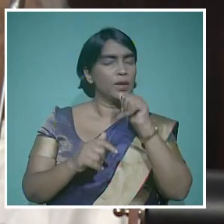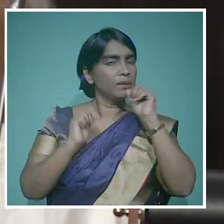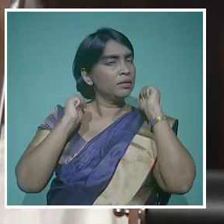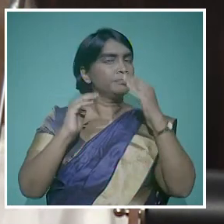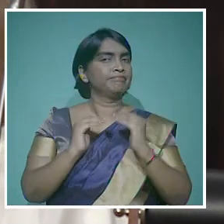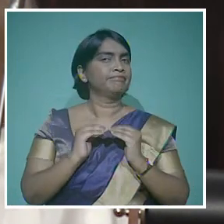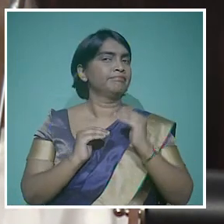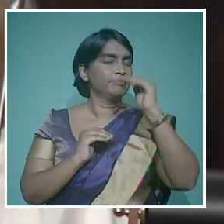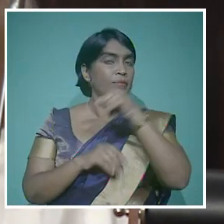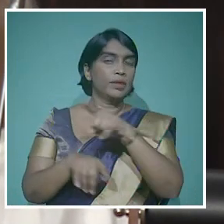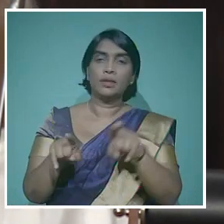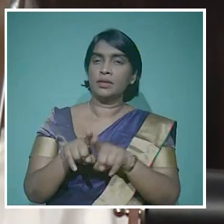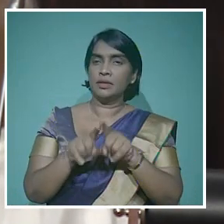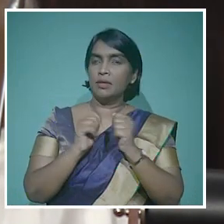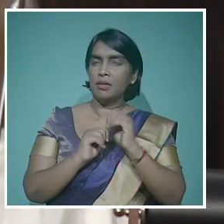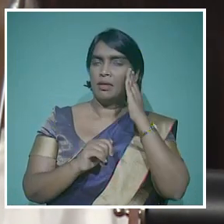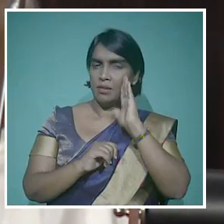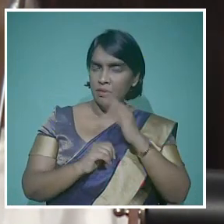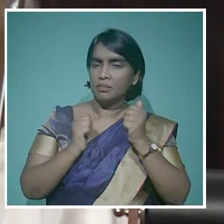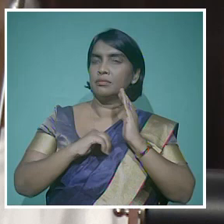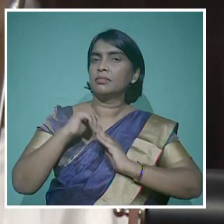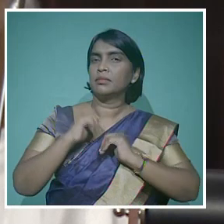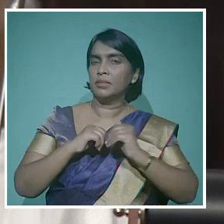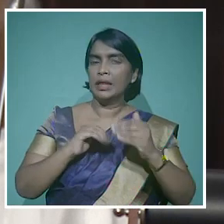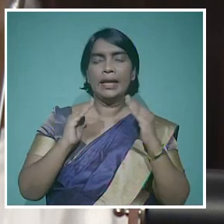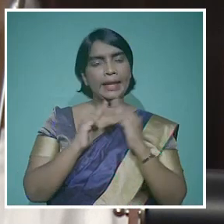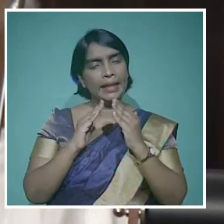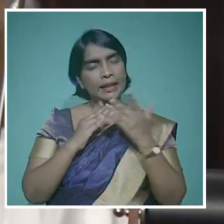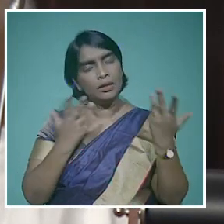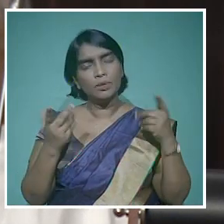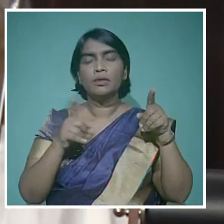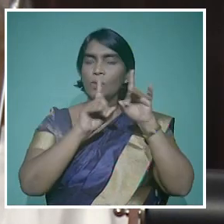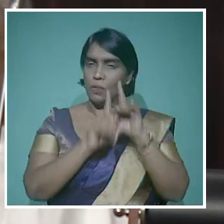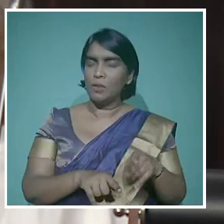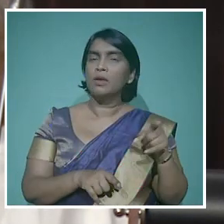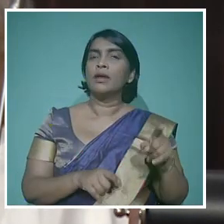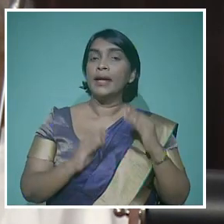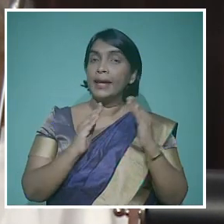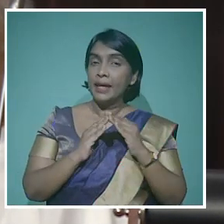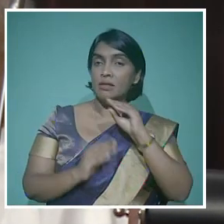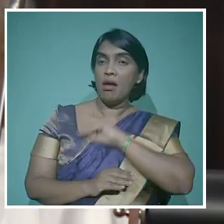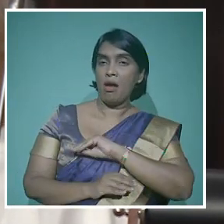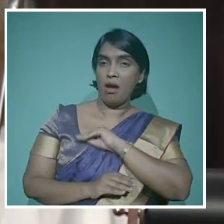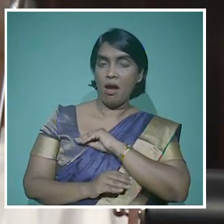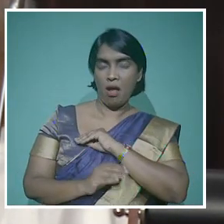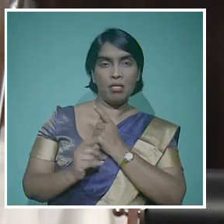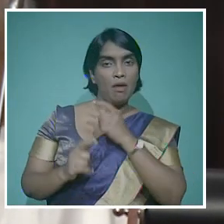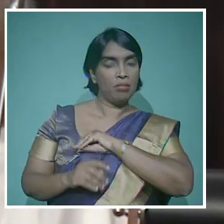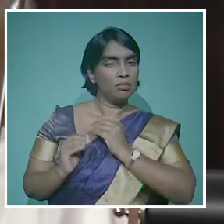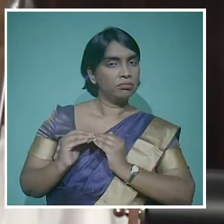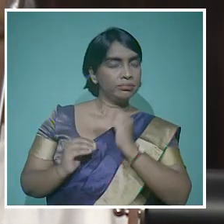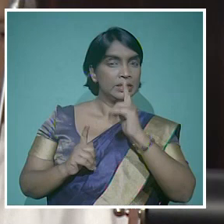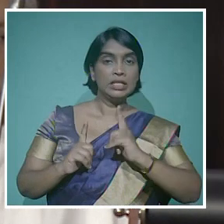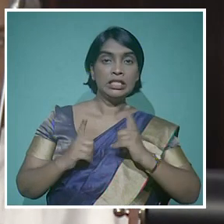ඉහළ ගියා. එසේ සිදු වී සාමාන්‍ය තත්ත්වයක් ගෙදරක වුණත් එහෙමයි. ගෙදර ආදායම් මට්ටම ඉහළ යද්දී